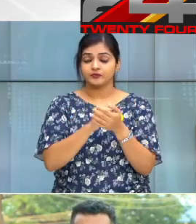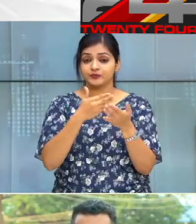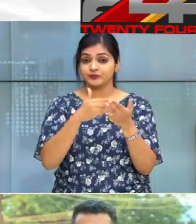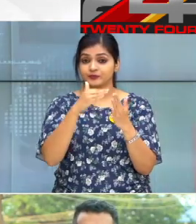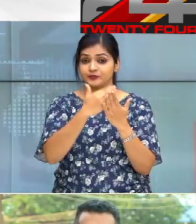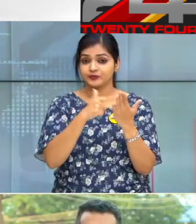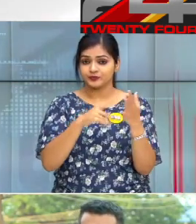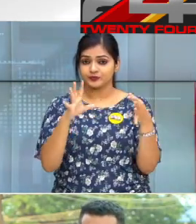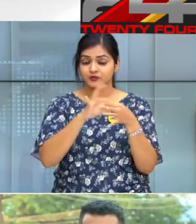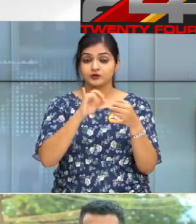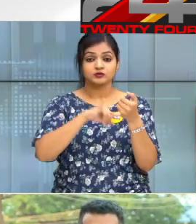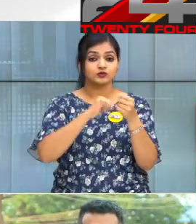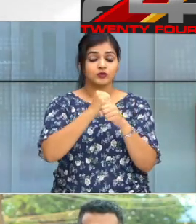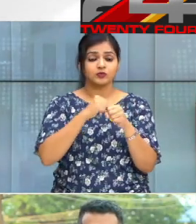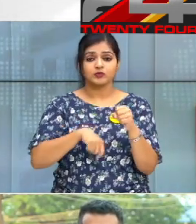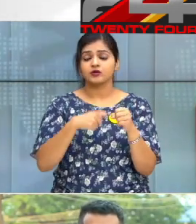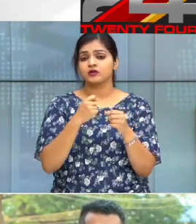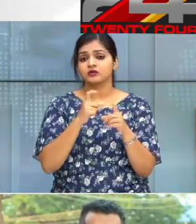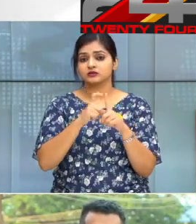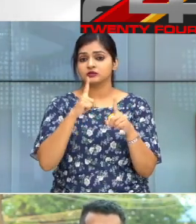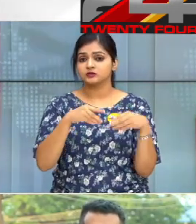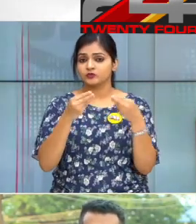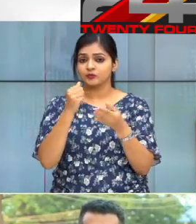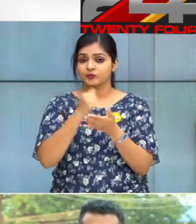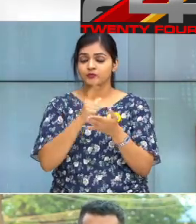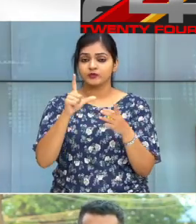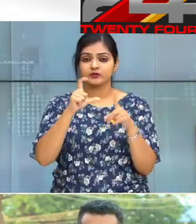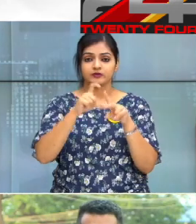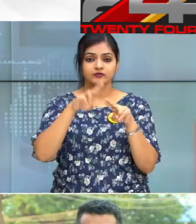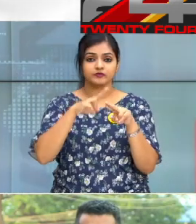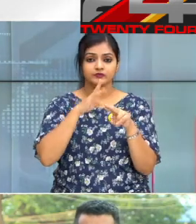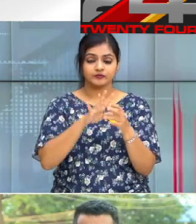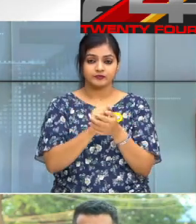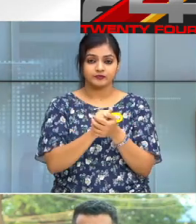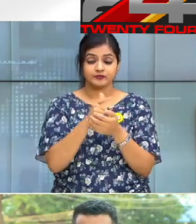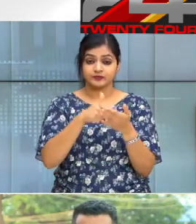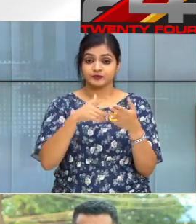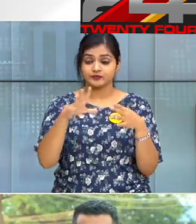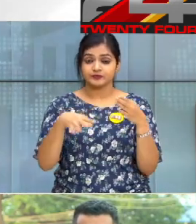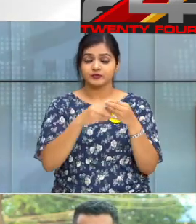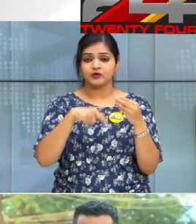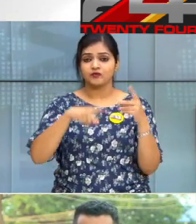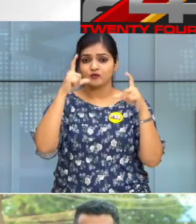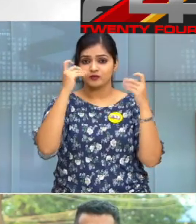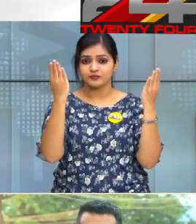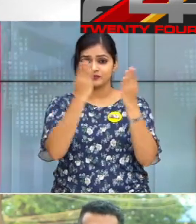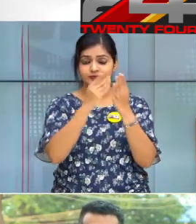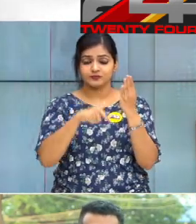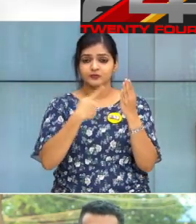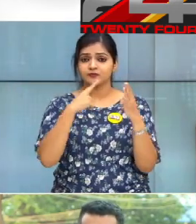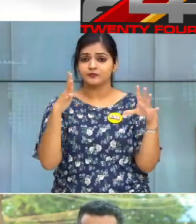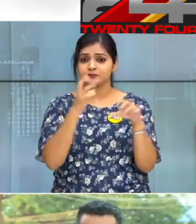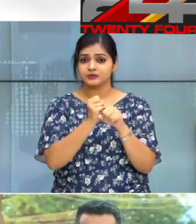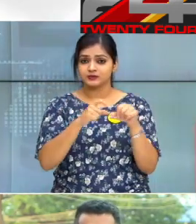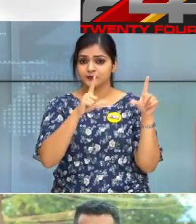സുരേഷ് ഗോപിക്കെതിരെ നിയമ നടപടി സ്വീകരിക്കണമെന്നുള്ളതാണ് LDFന്റെ ആവശ്യം. ഒപ്പം ഇതുമായി ബന്ധപ്പെട്ട്, അതായത് ബോർഡ് ഇന്നസെന്റിന്റെ ചിത്രം ദുരുപയോഗം ചെയ്തതുമായി